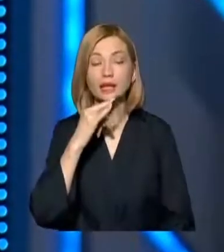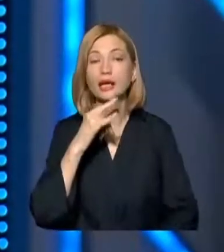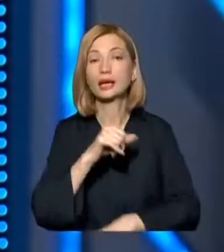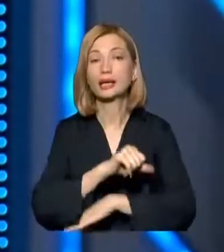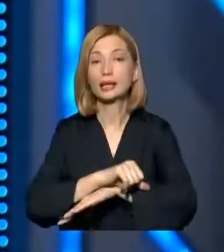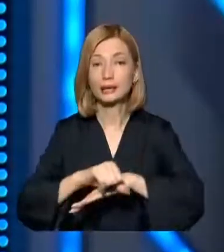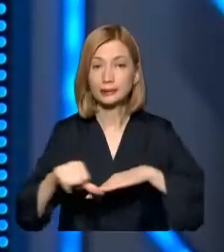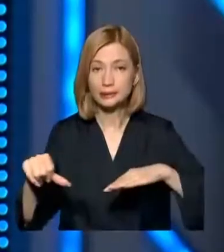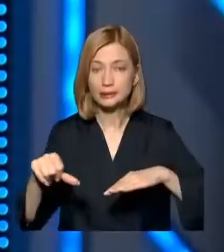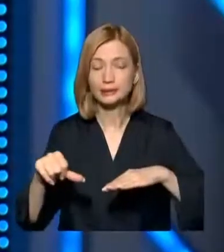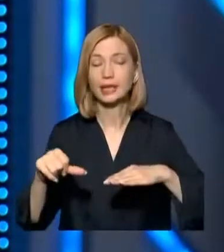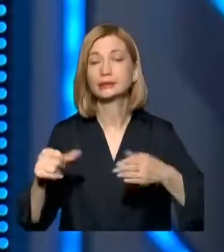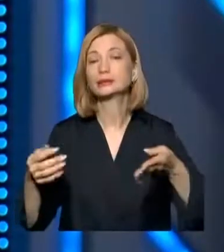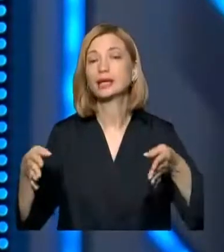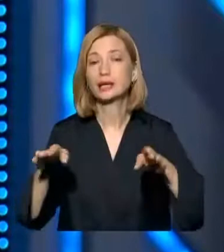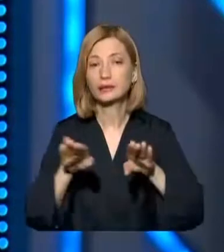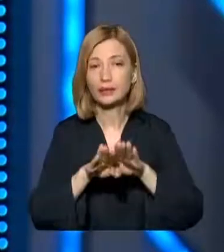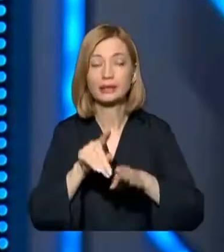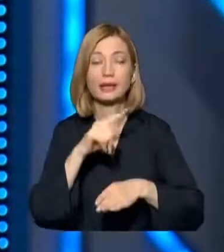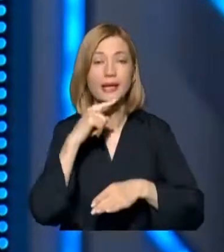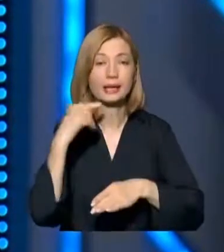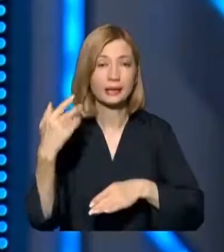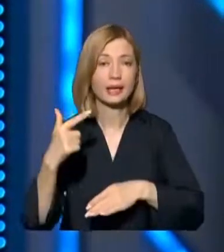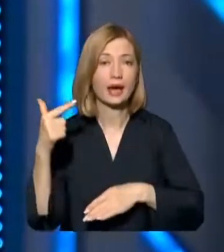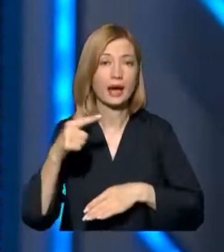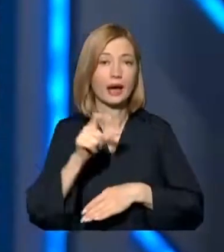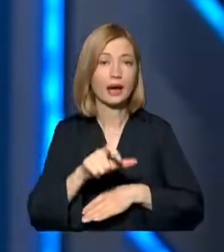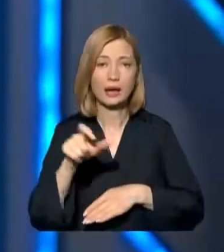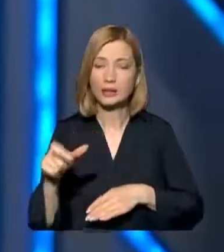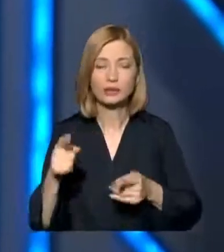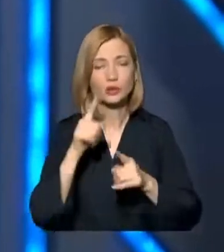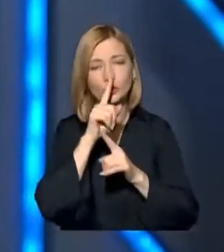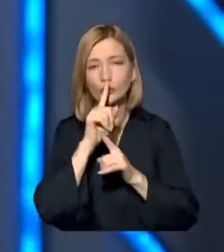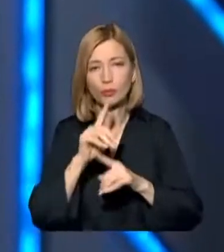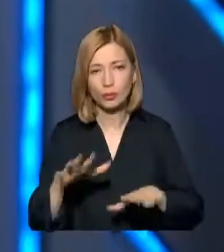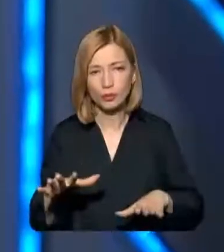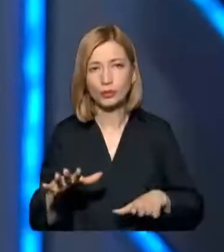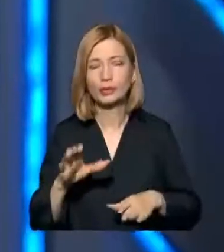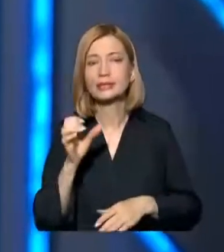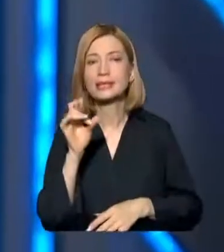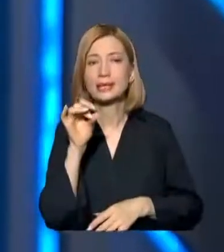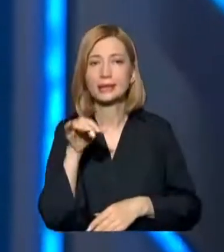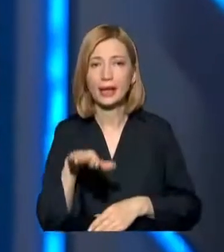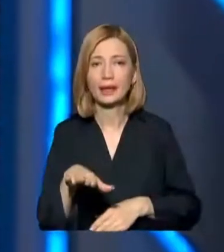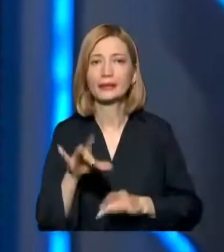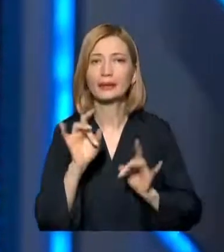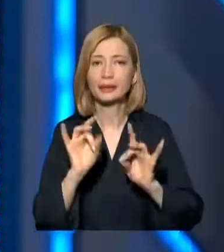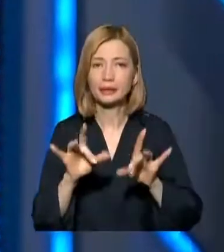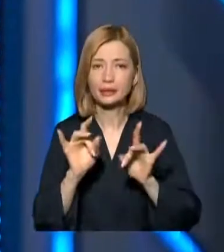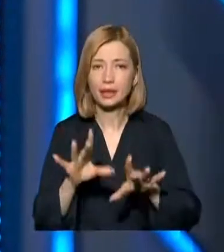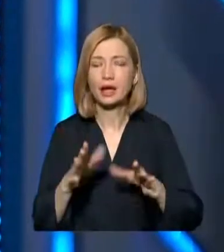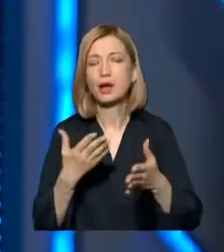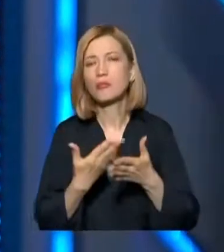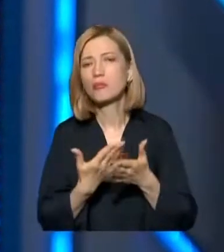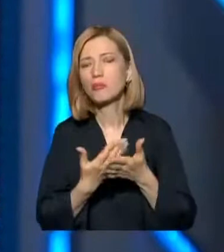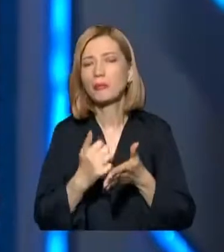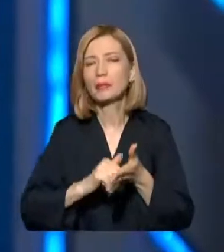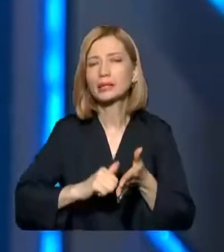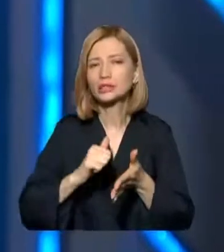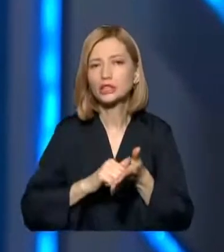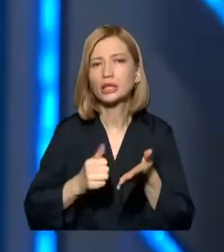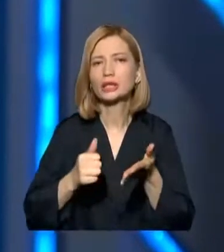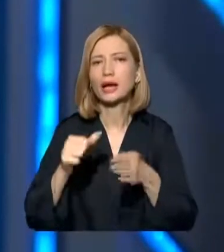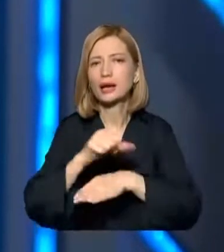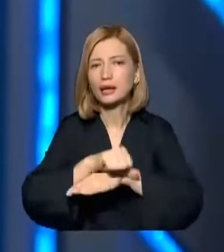В Казахстане не станут закрывать границу для российских граждан. По словам спикера Сената, для этого сейчас нет никаких оснований,